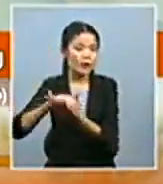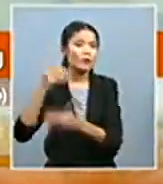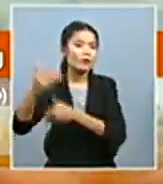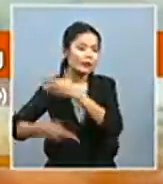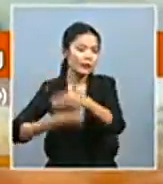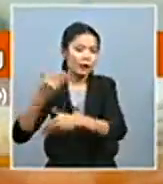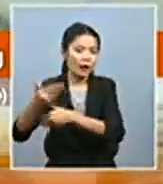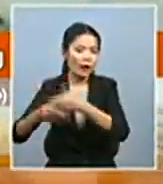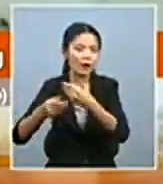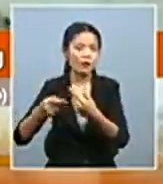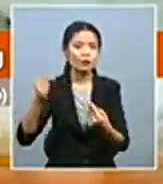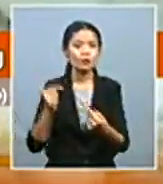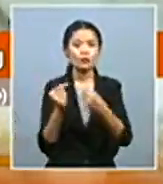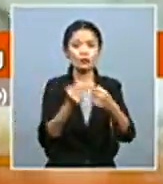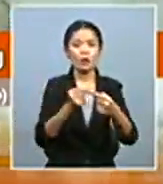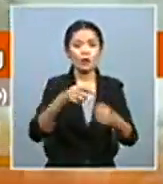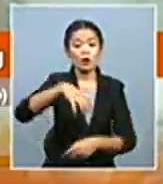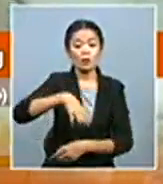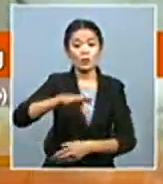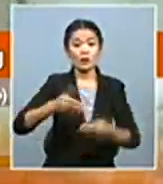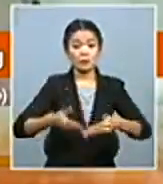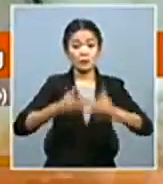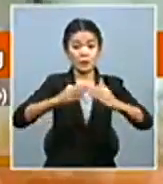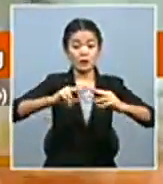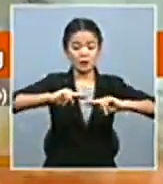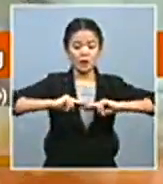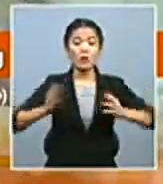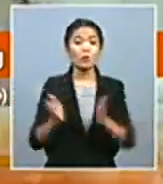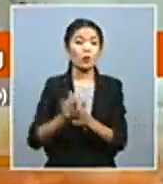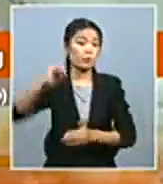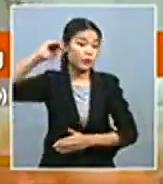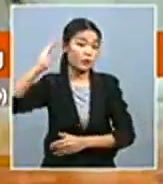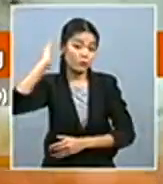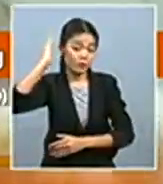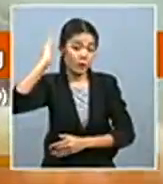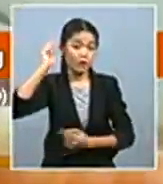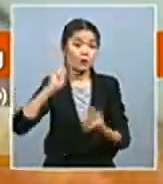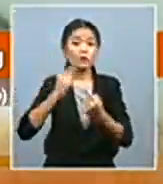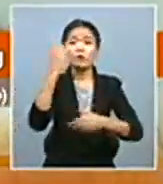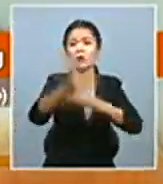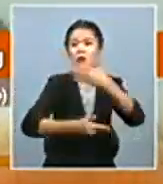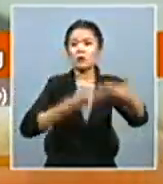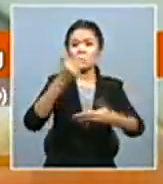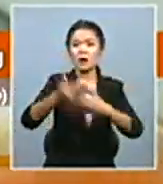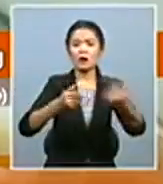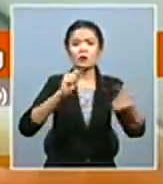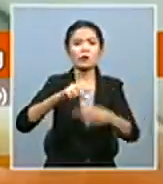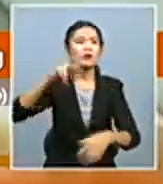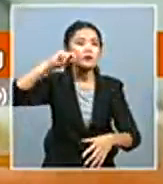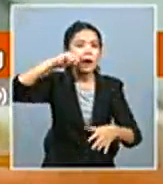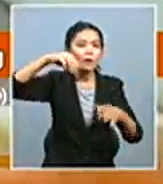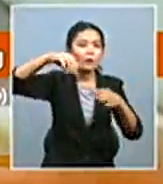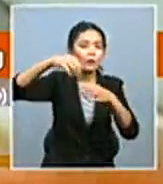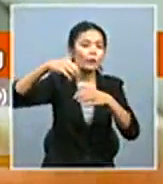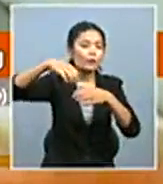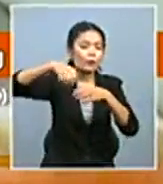ต่อมาก็ก่อตั้งบริษัทรับเหมาก่อสร้างเป็นของตัวเองพร้อมกับพี่ชายเป็นตัวแทนจำหน่ายคลอรีนในการทำน้ำประปาส่วนภูมิภา